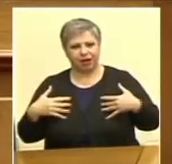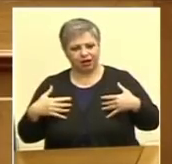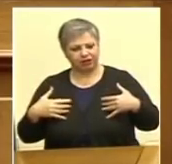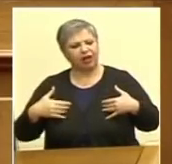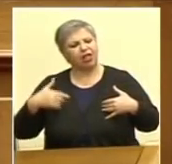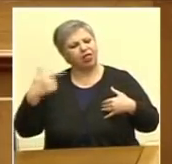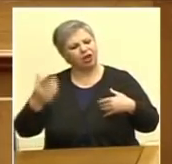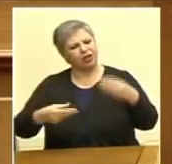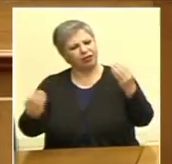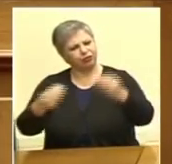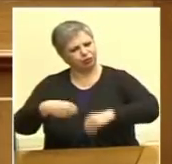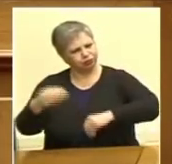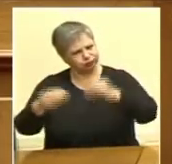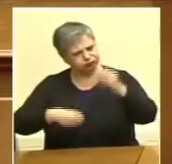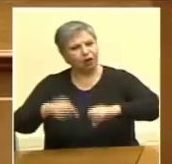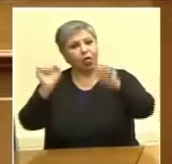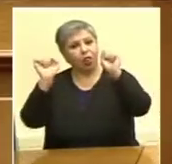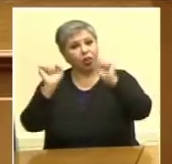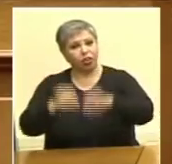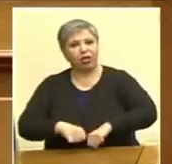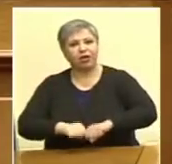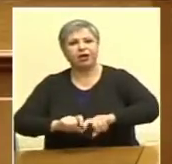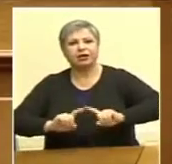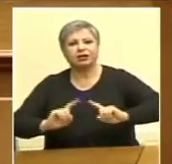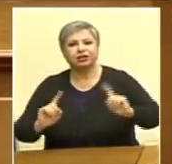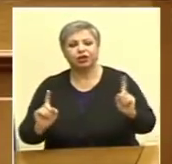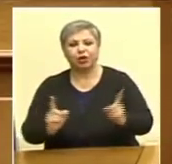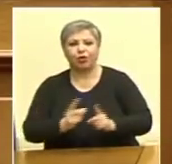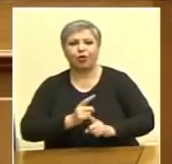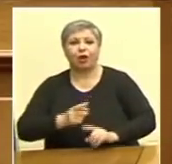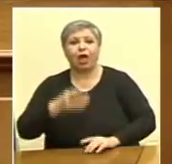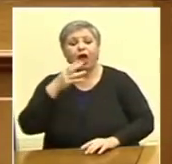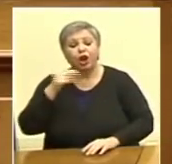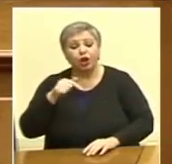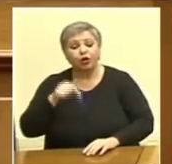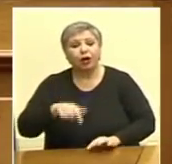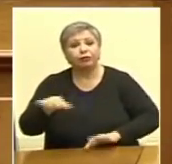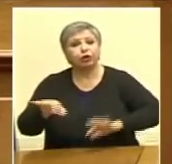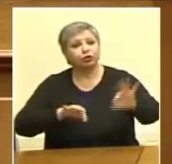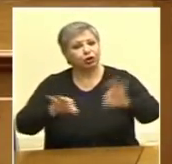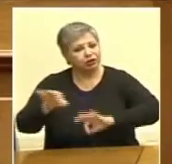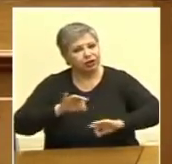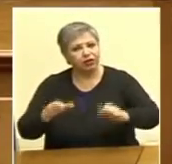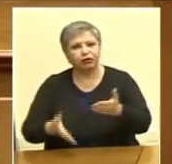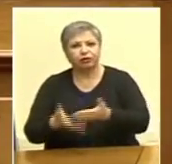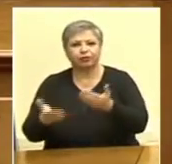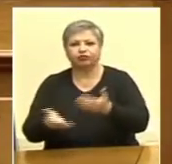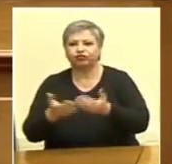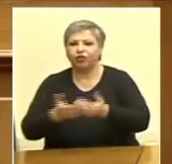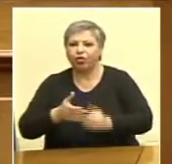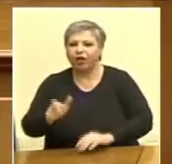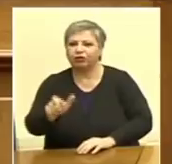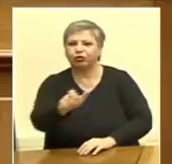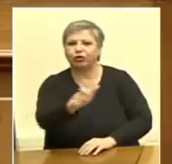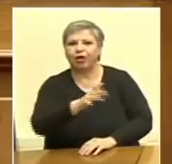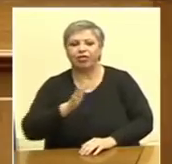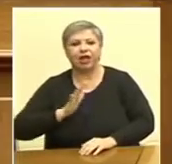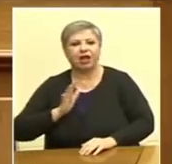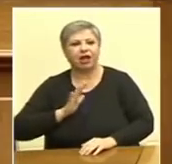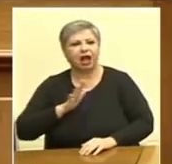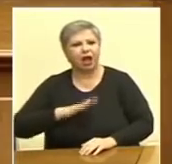ναι σε όλα, σε ένα ακόμη φιλολαϊκό σχέδιο που φέρνουμε στη Βουλή. Γιατί